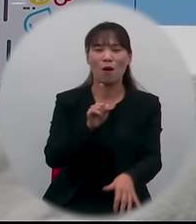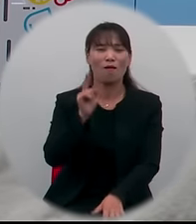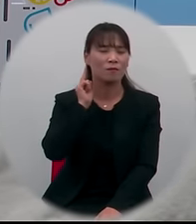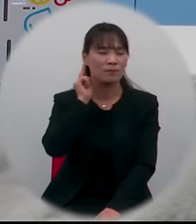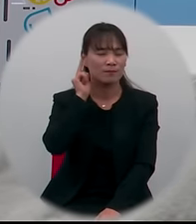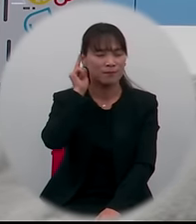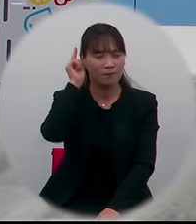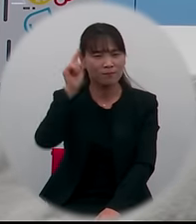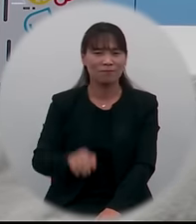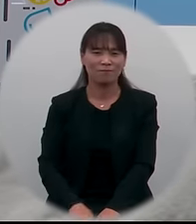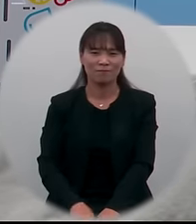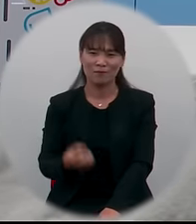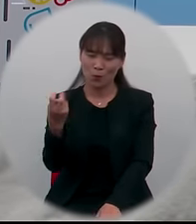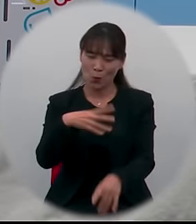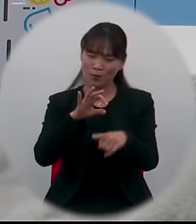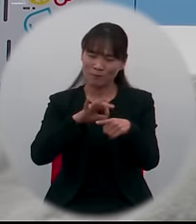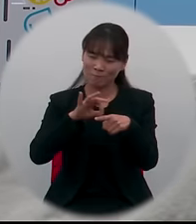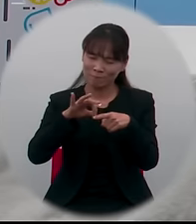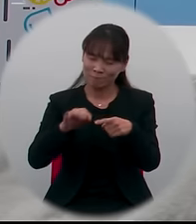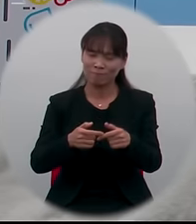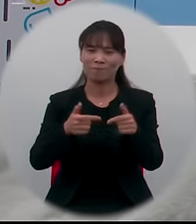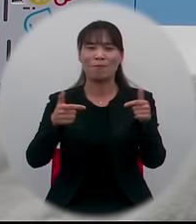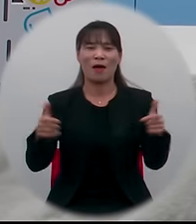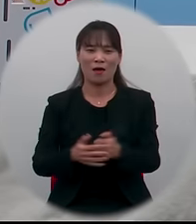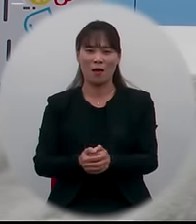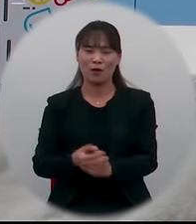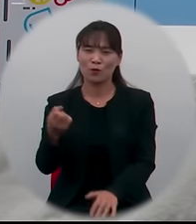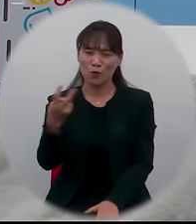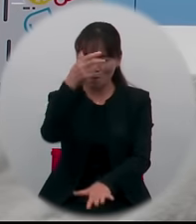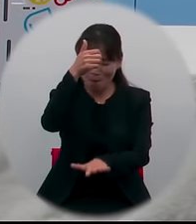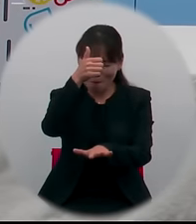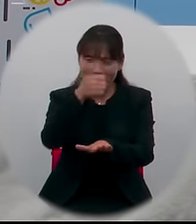부모님들네 혈압이 올라가세요 그리고 잔소리가